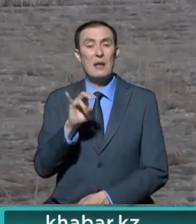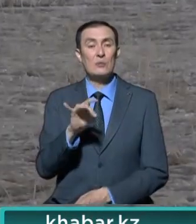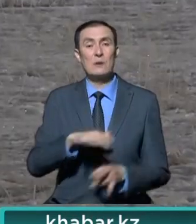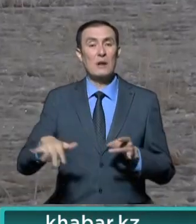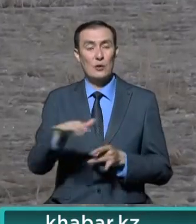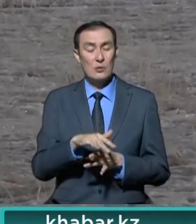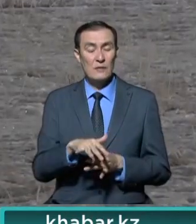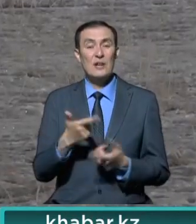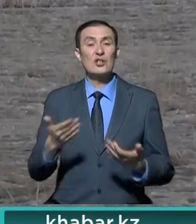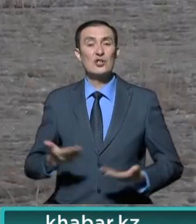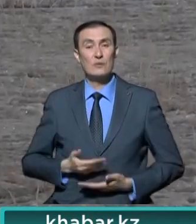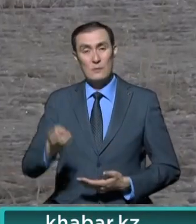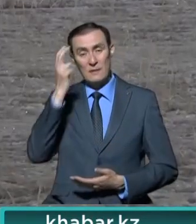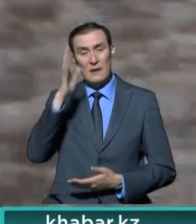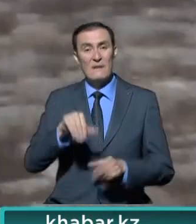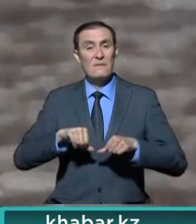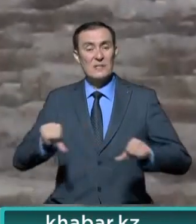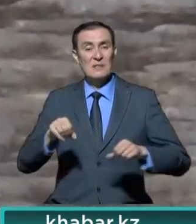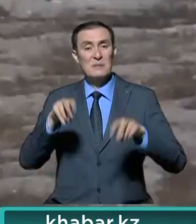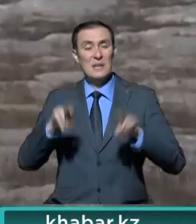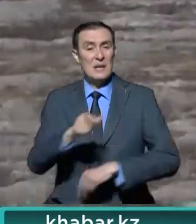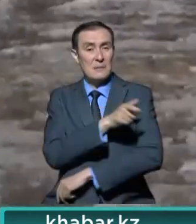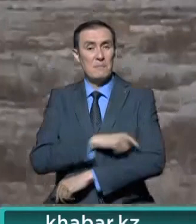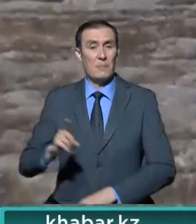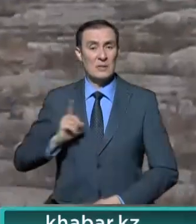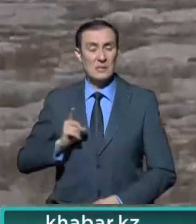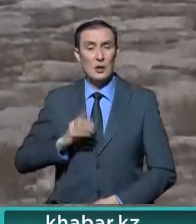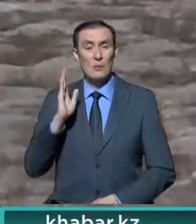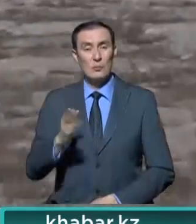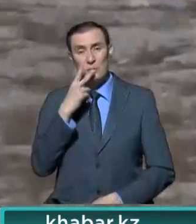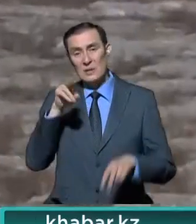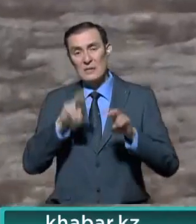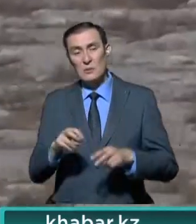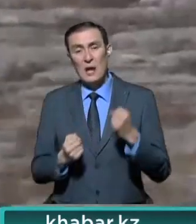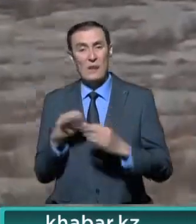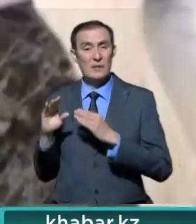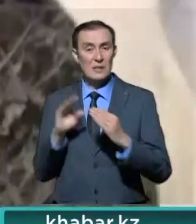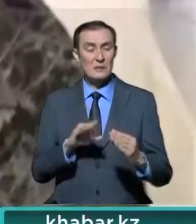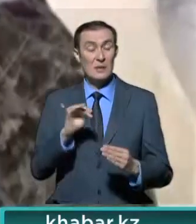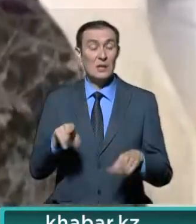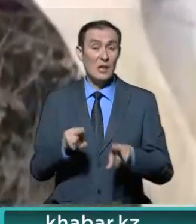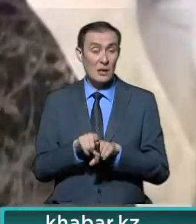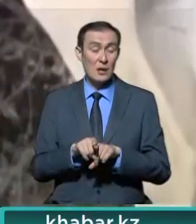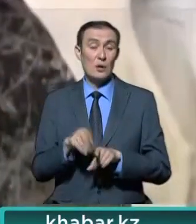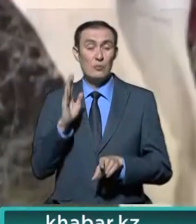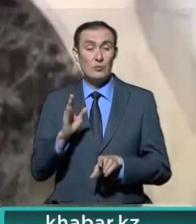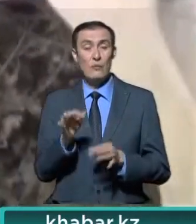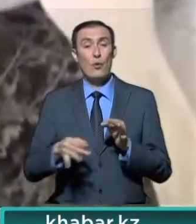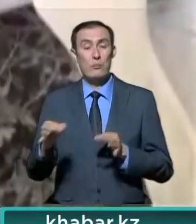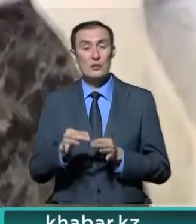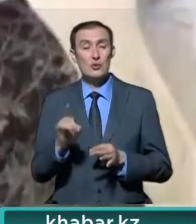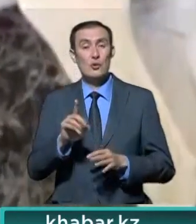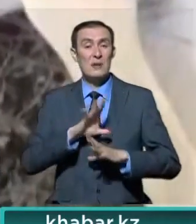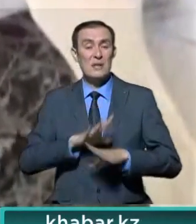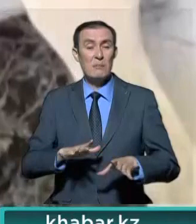в привычных ареалах обитания выставят специальные посты. Они будут досматривать автотранспорт. И таким образом в области намерены